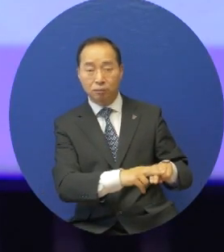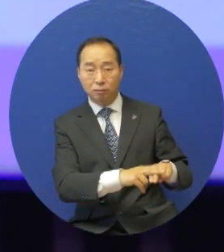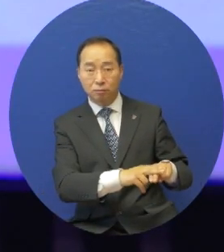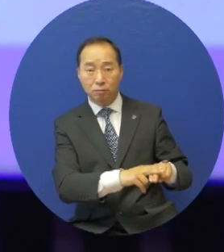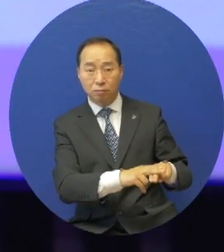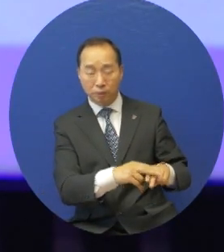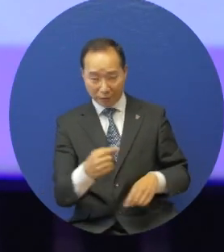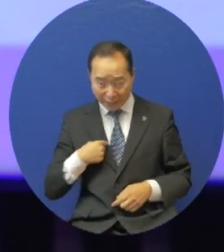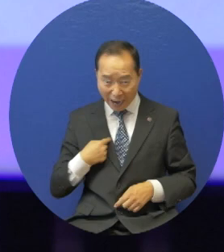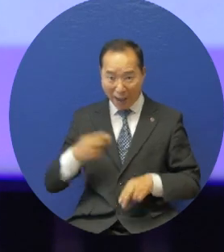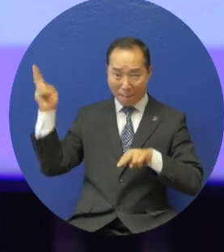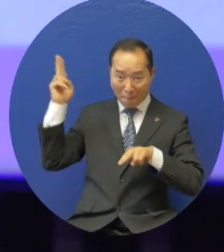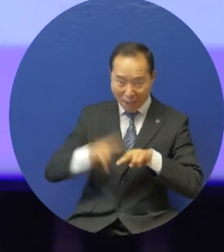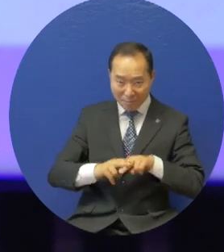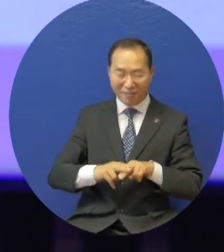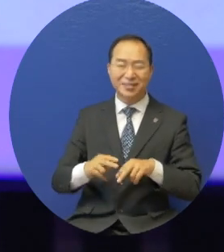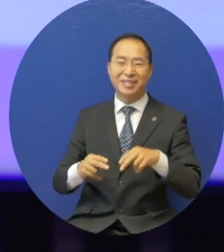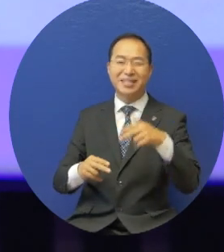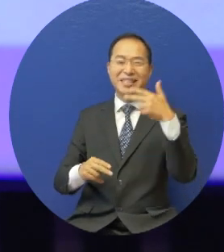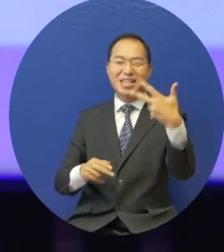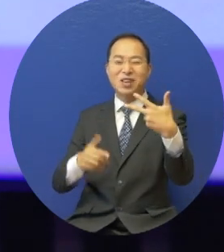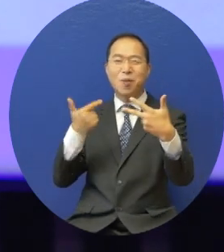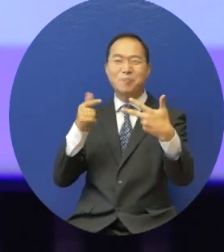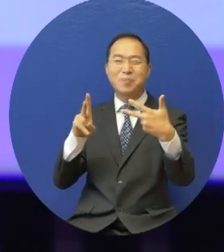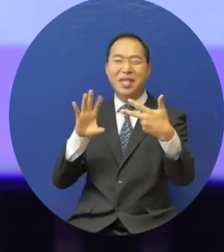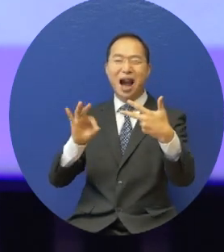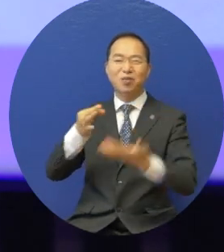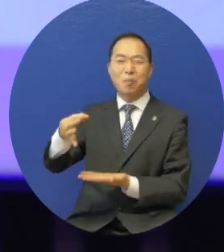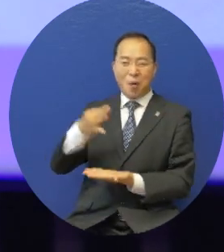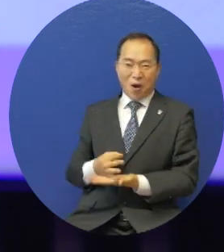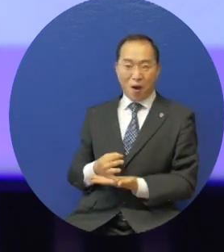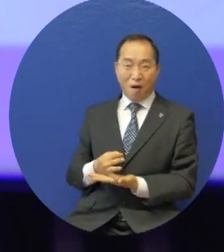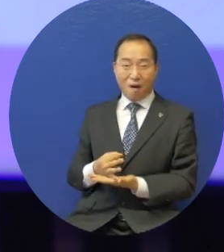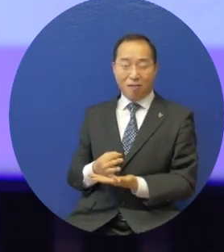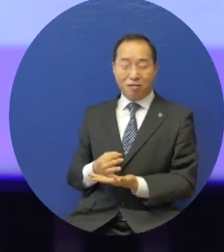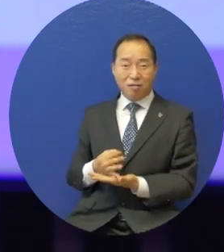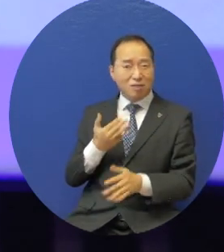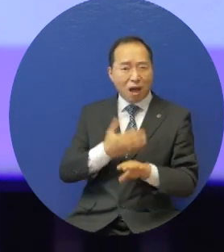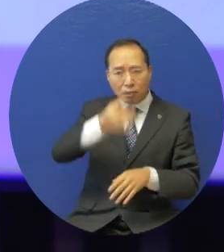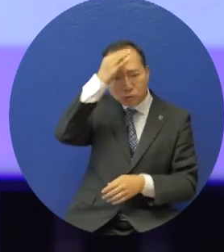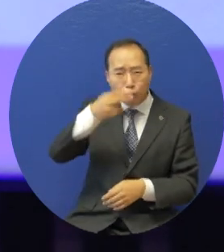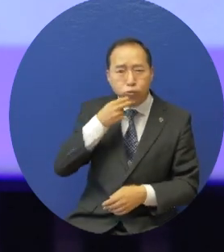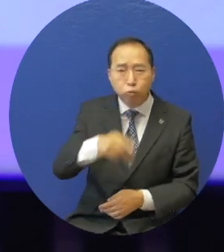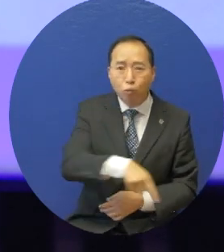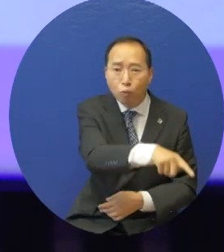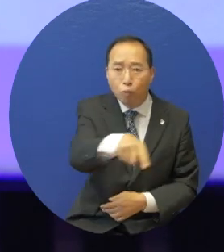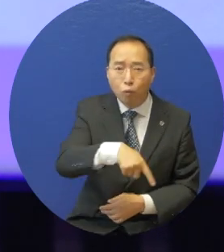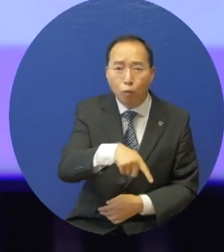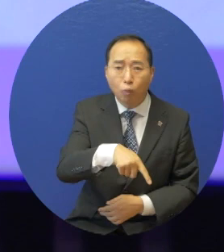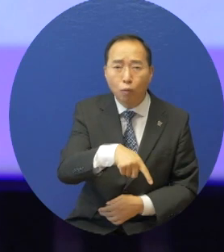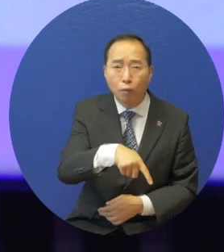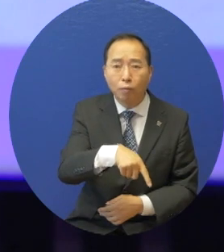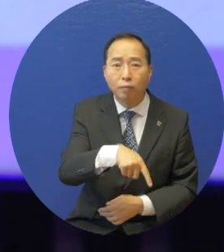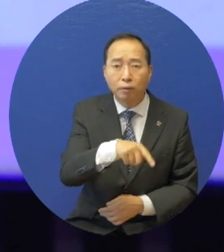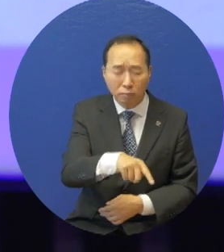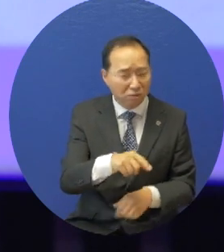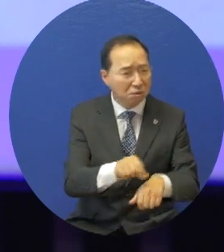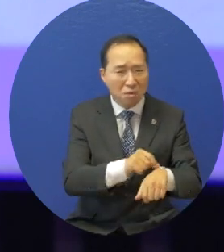되나? 그런데 그것밖에 할 수 없는 사람들이 있었던 거예요. 정말 그것밖에 특별한 기술이 없고요.